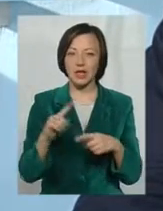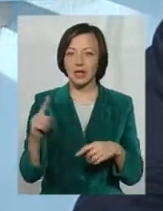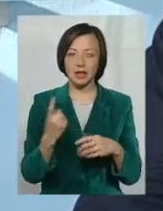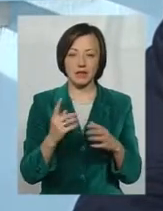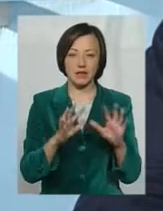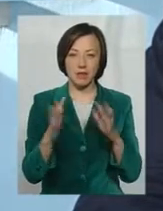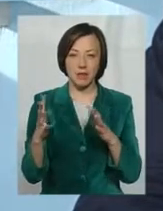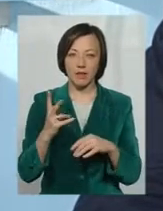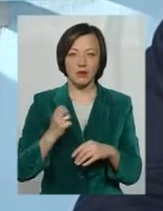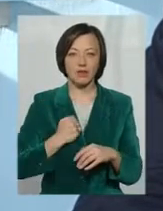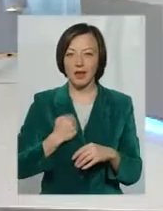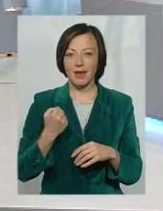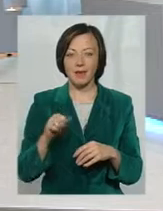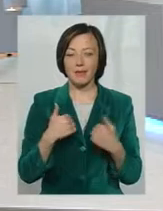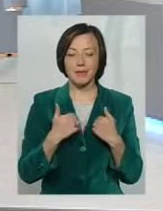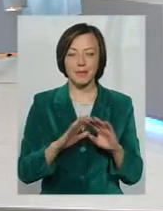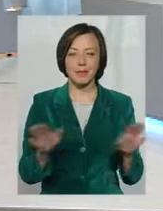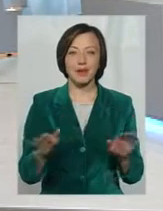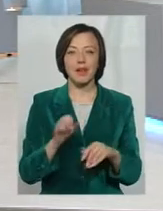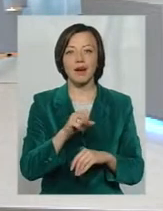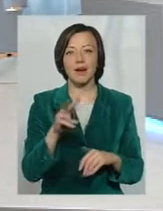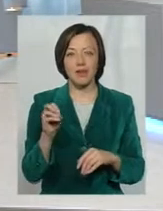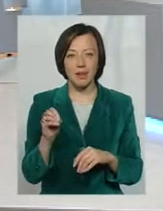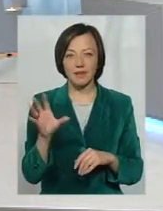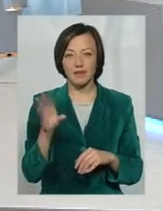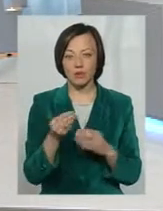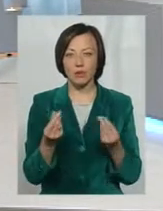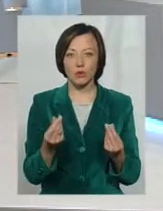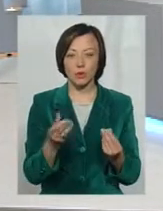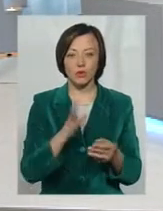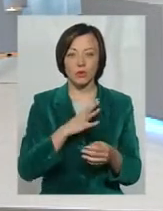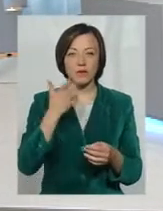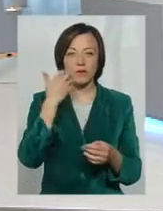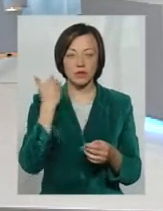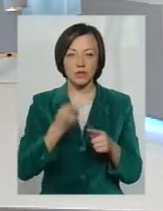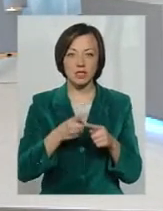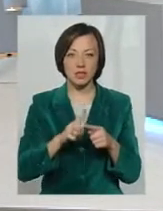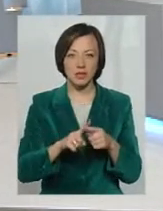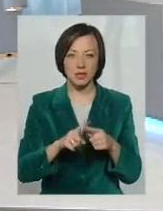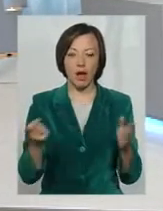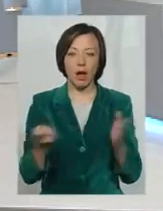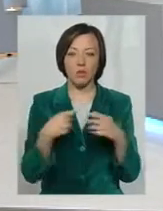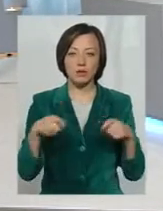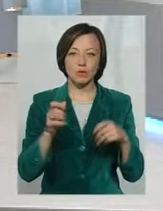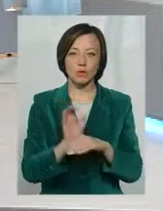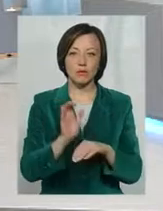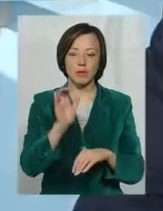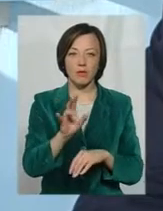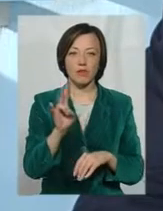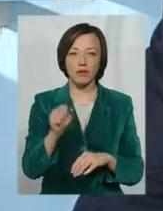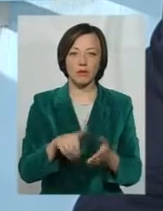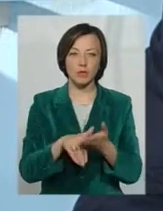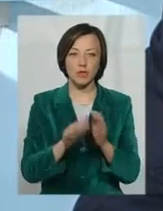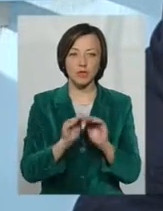випадок, на жаль, не переміг, але всі кошти, які були виручені за той аукціон, вони були спрямовані на